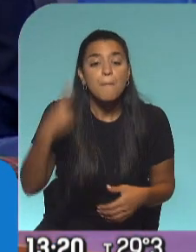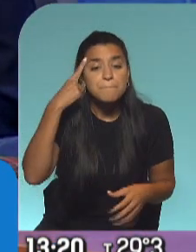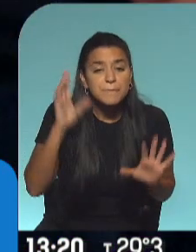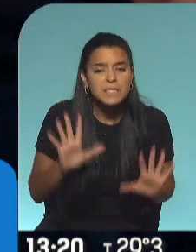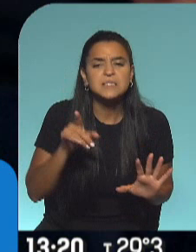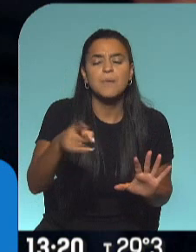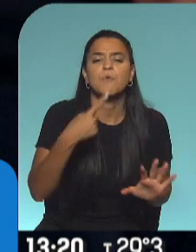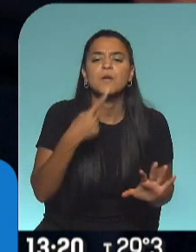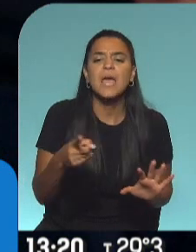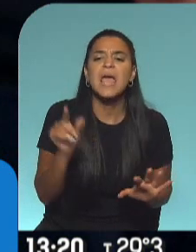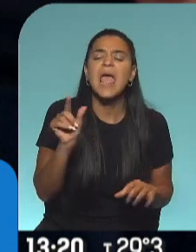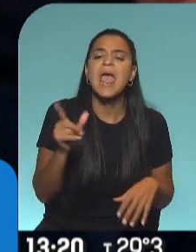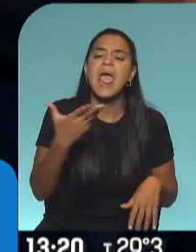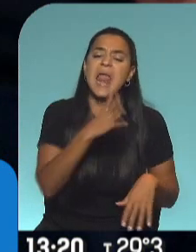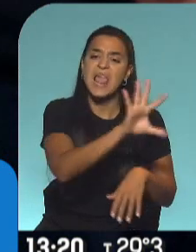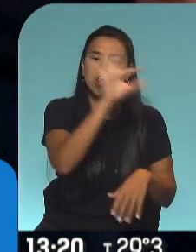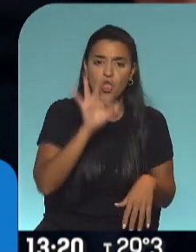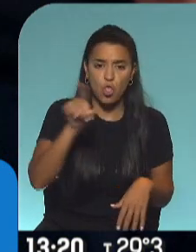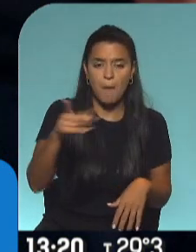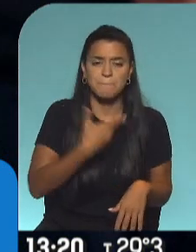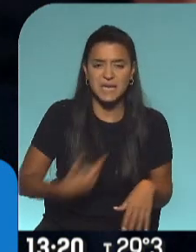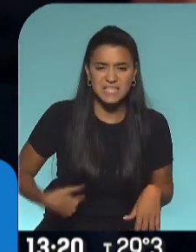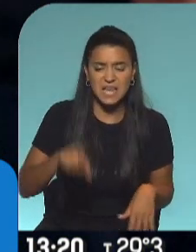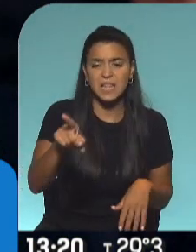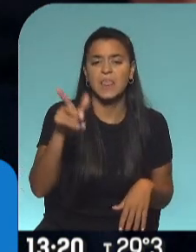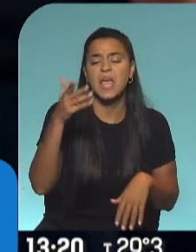Исходим из того, что вновь избранный президент Соединенных Штатов